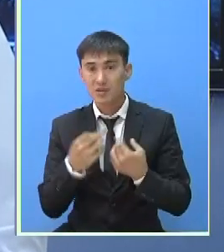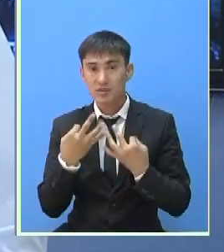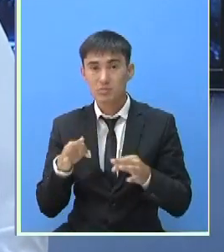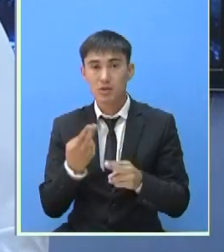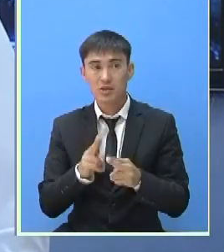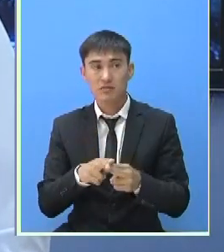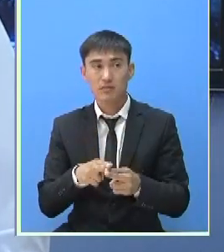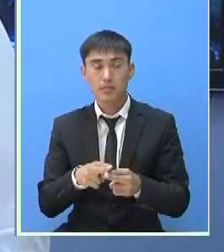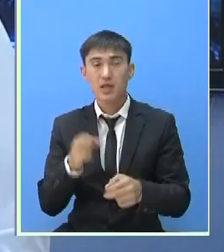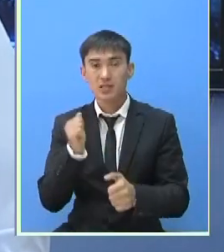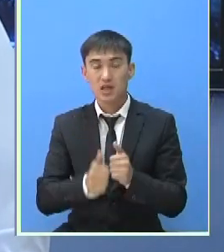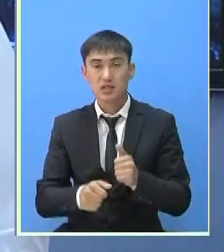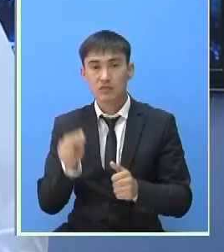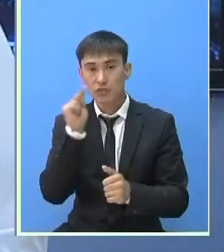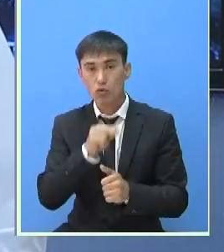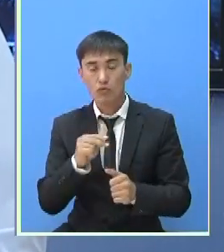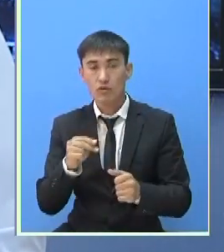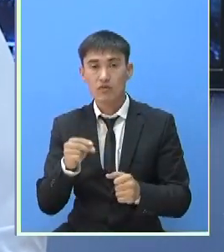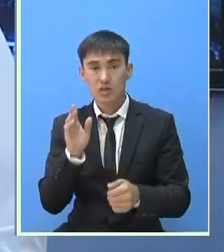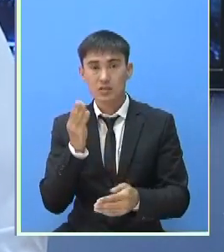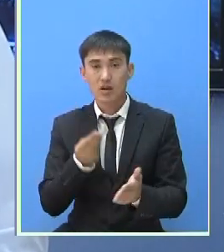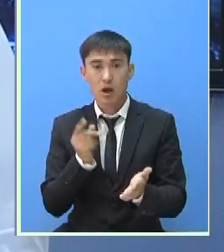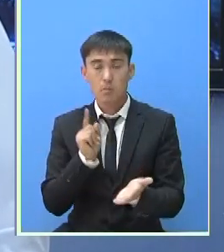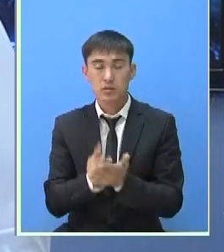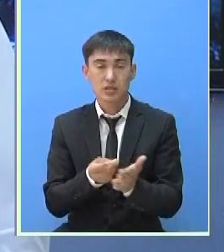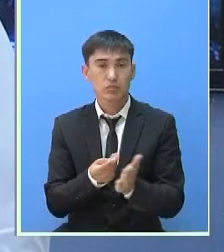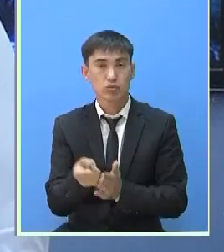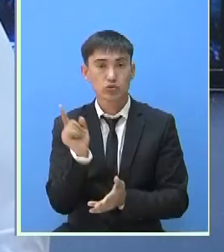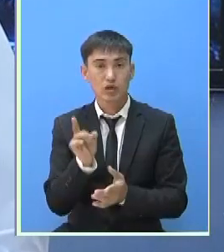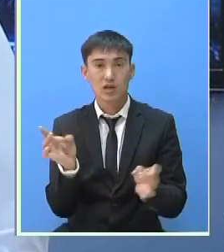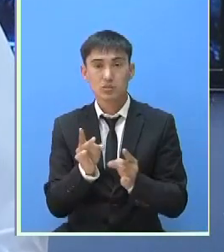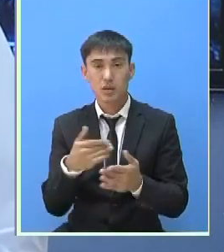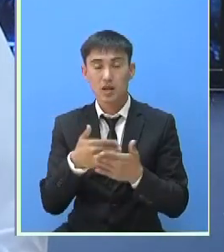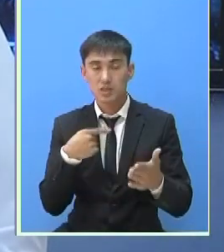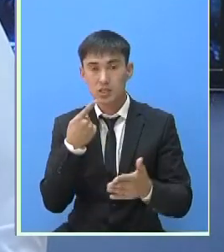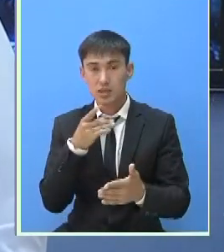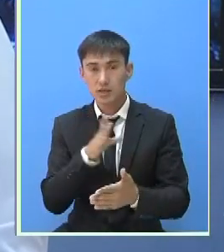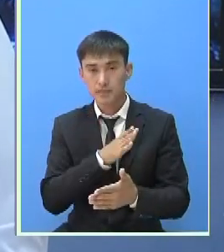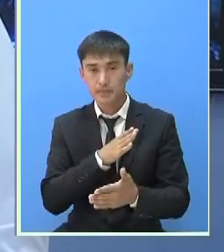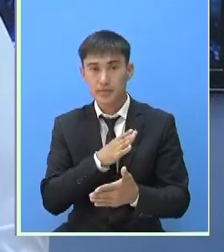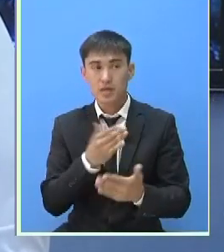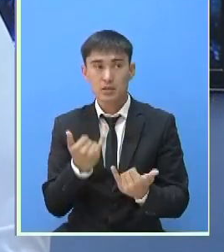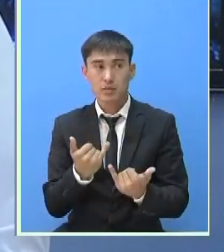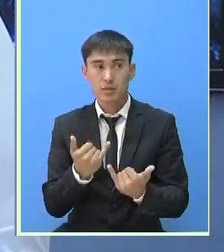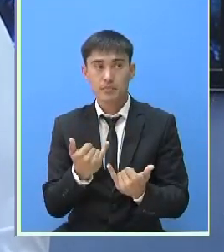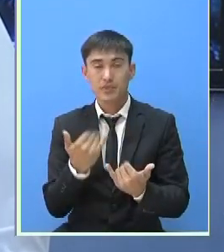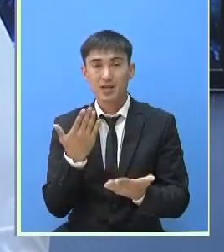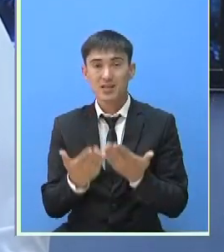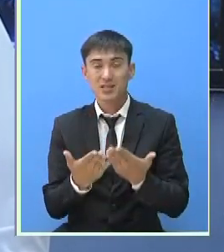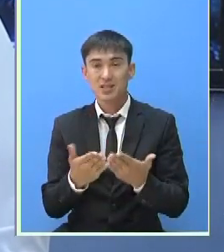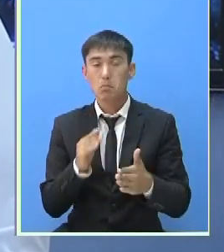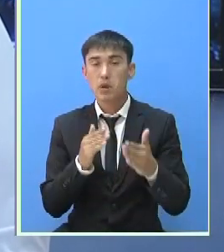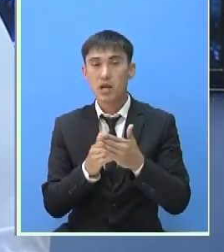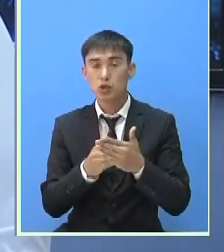с каждого осужденного приговором суда он взыскивается принудительный платеж. Размеры я уже ранее сказала. Теперь, получается, если